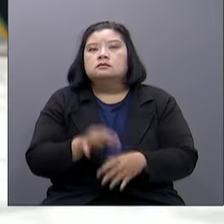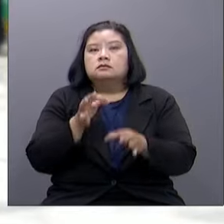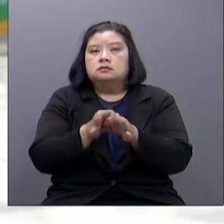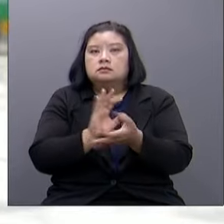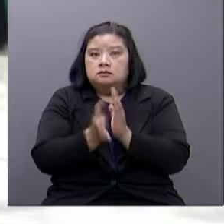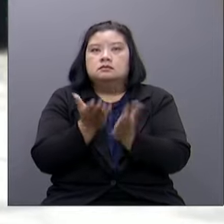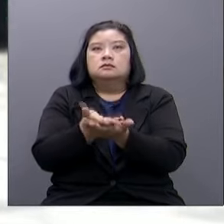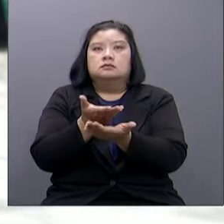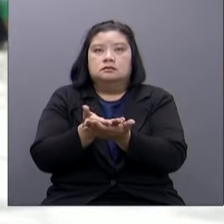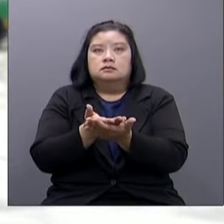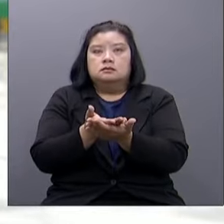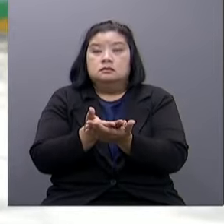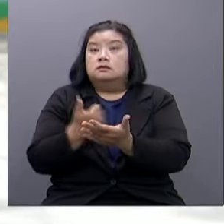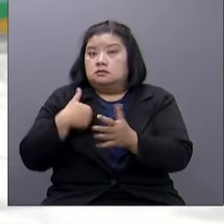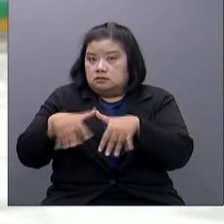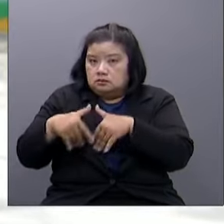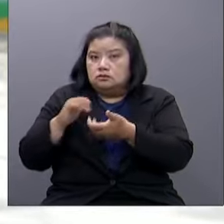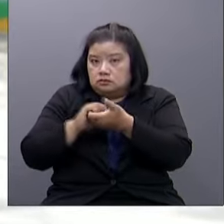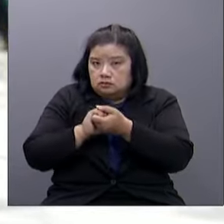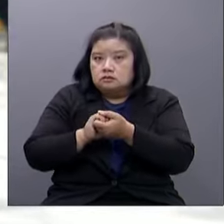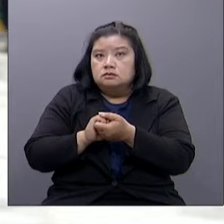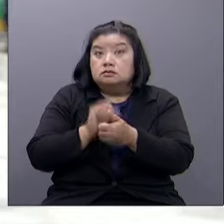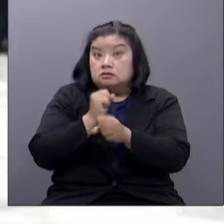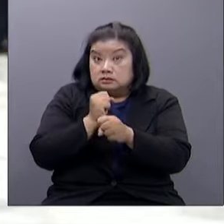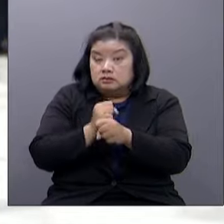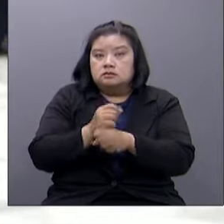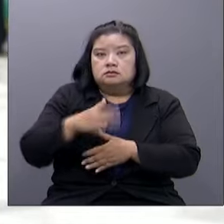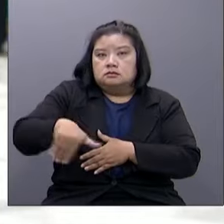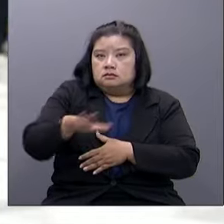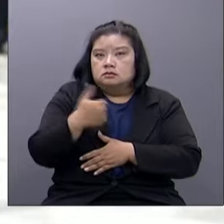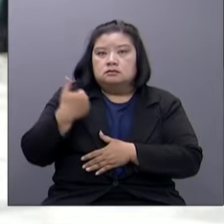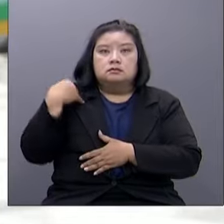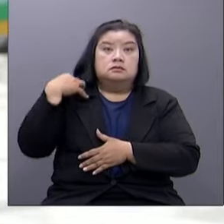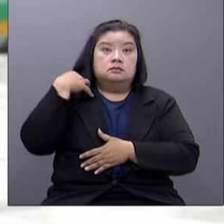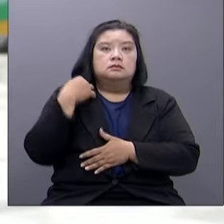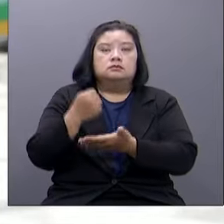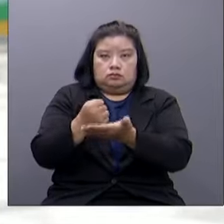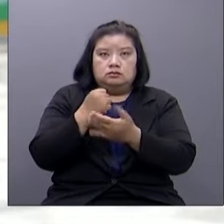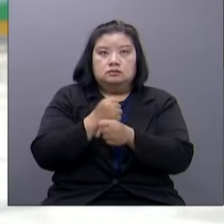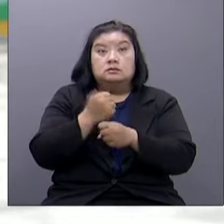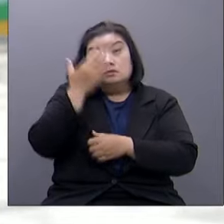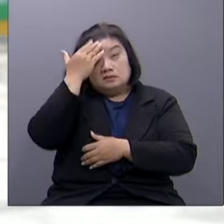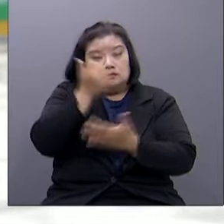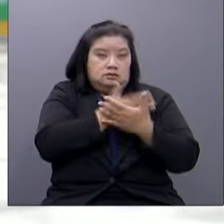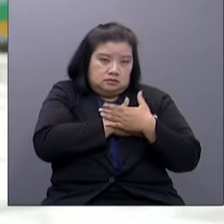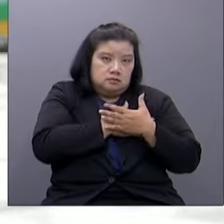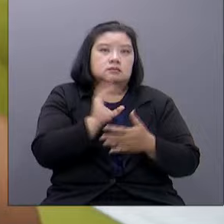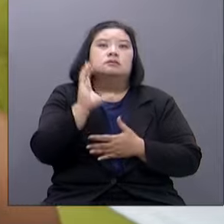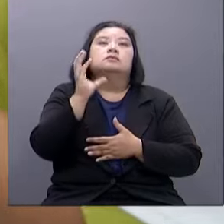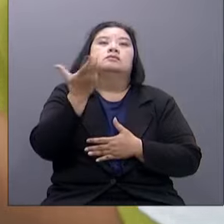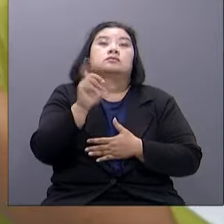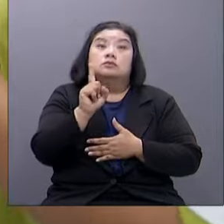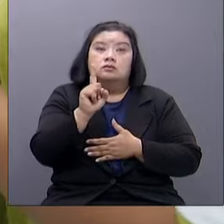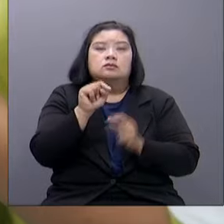าชาวบ้านมารวมตัวกันก็รวมกันเป็นเครือข่ายอาสาสมัครท้องถิ่นรักโลกของเทศบาลเมืองแสนสุ